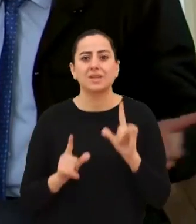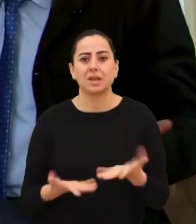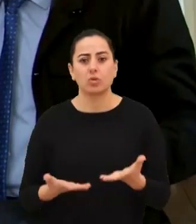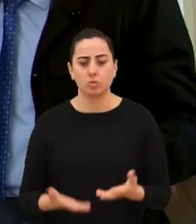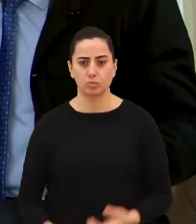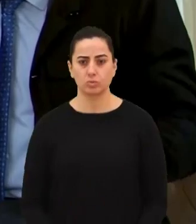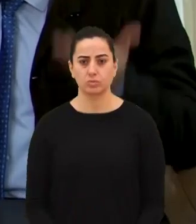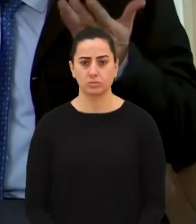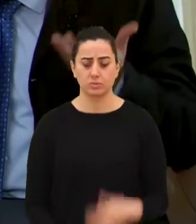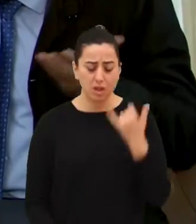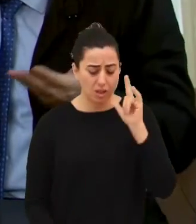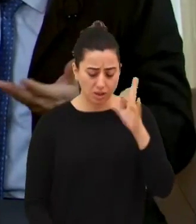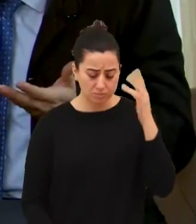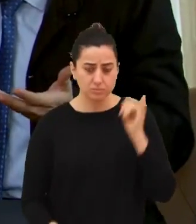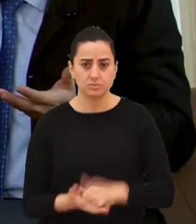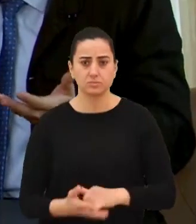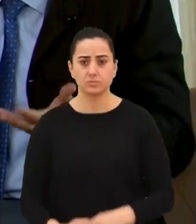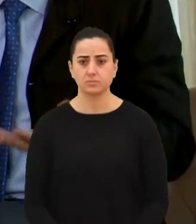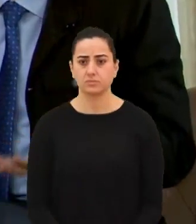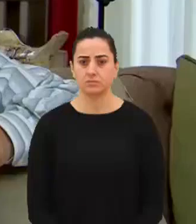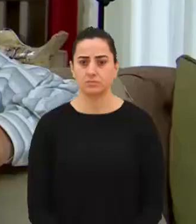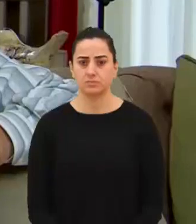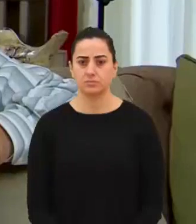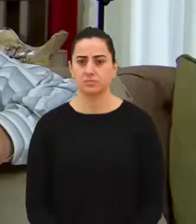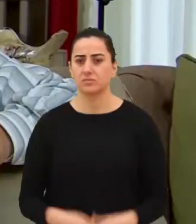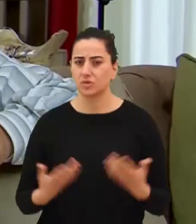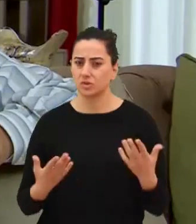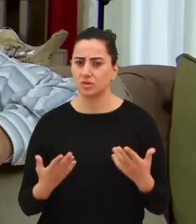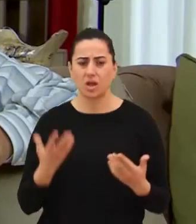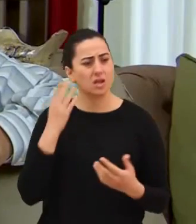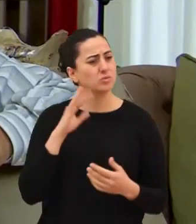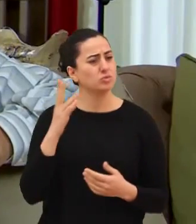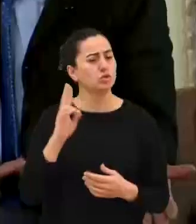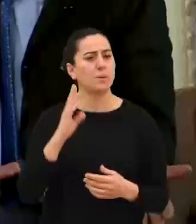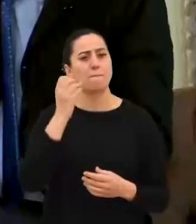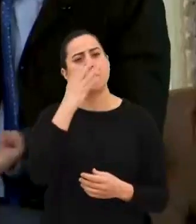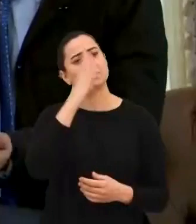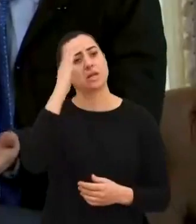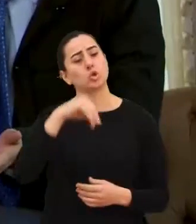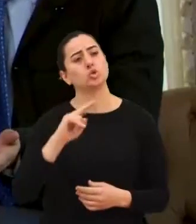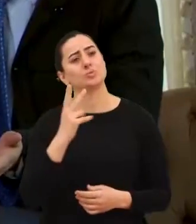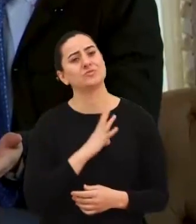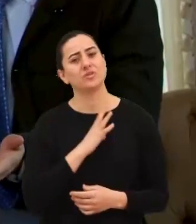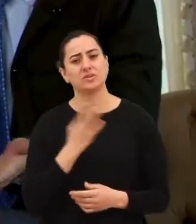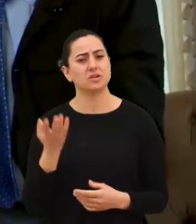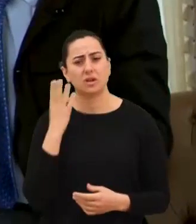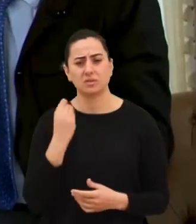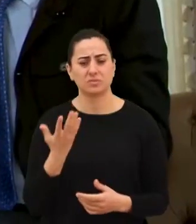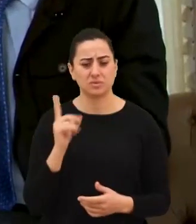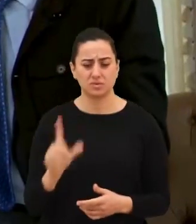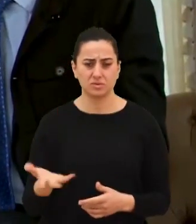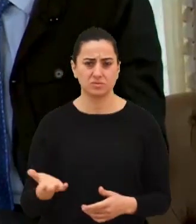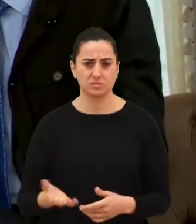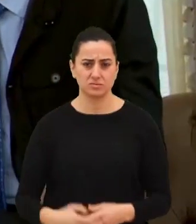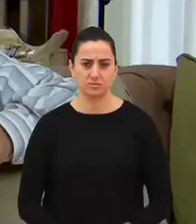Gelemem. Kapatıyorum hadi. Allah Allah. Ne oluyor Nurhan? Ya ne bileyim ben ya, bahçeye çağırıyor. Gel bir tane sürprizim var sana diyor. Anlamadım ki